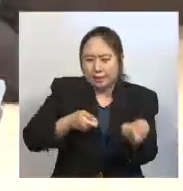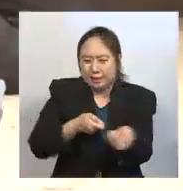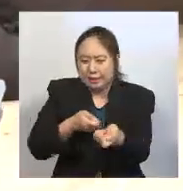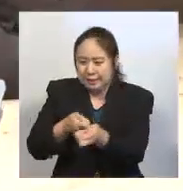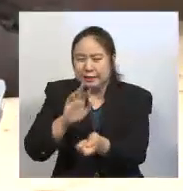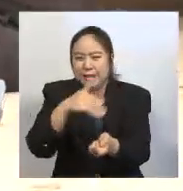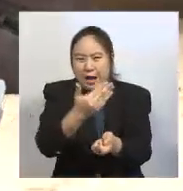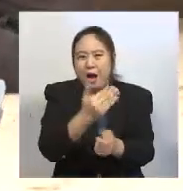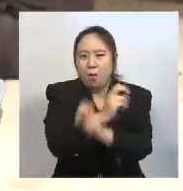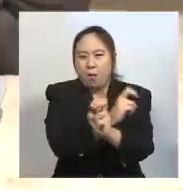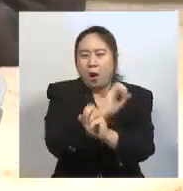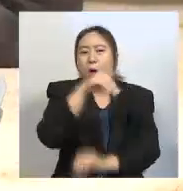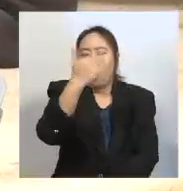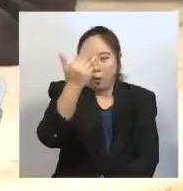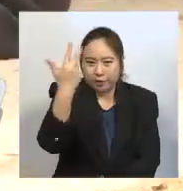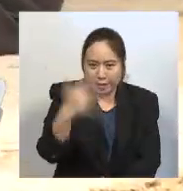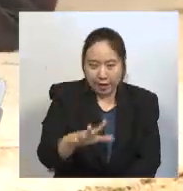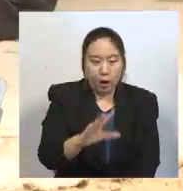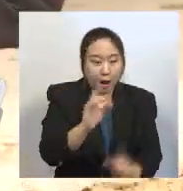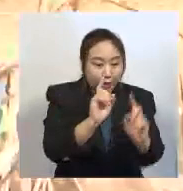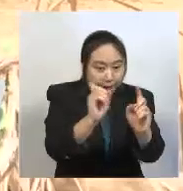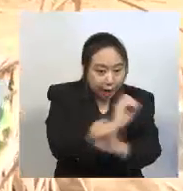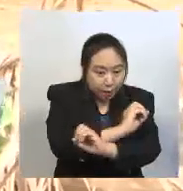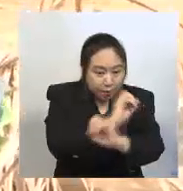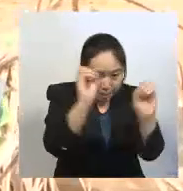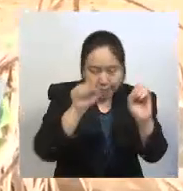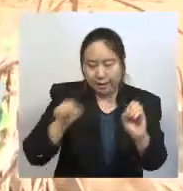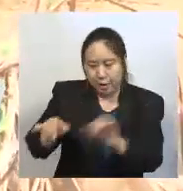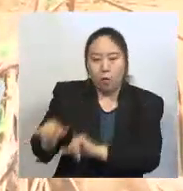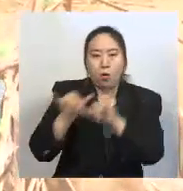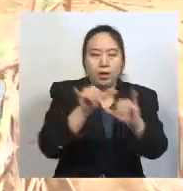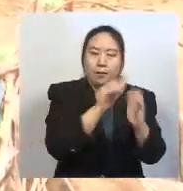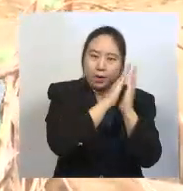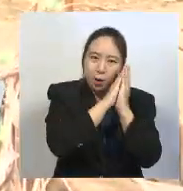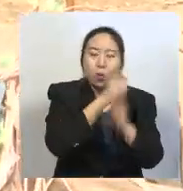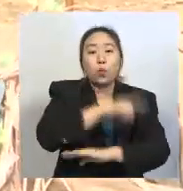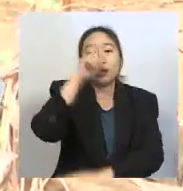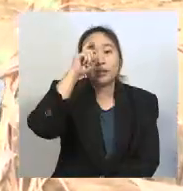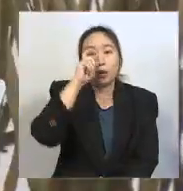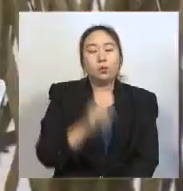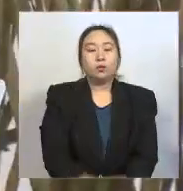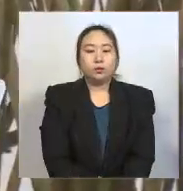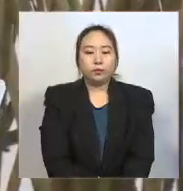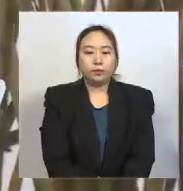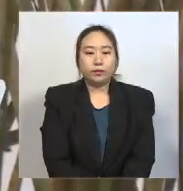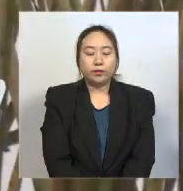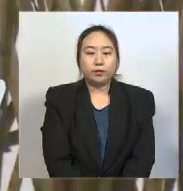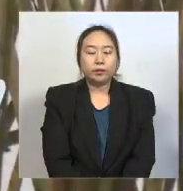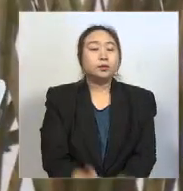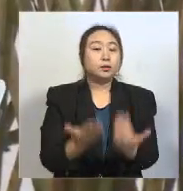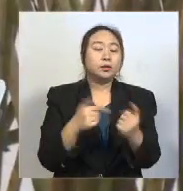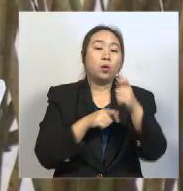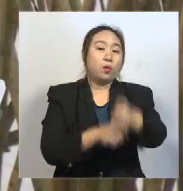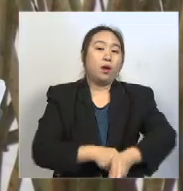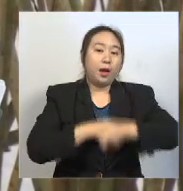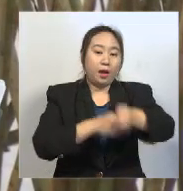ก่อนที่จะอพยพชาวบ้านนั้นเข้าไปอยู่ในหมู่บ้านวันเสาร์นี้ค่ะในขณะที่เรื่องของภาคการเกษ